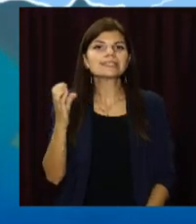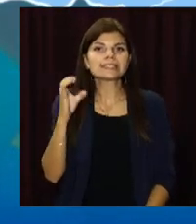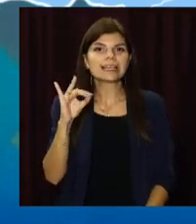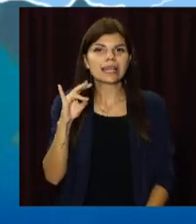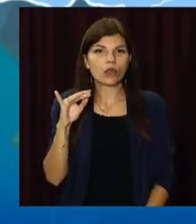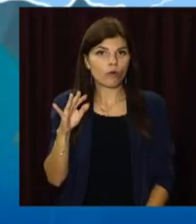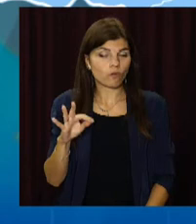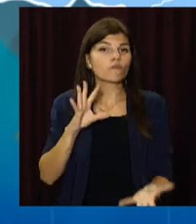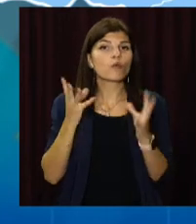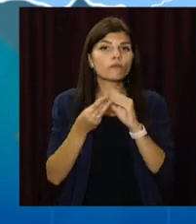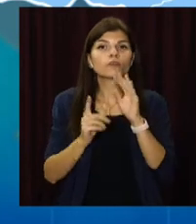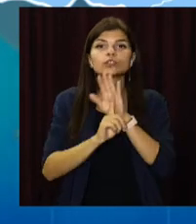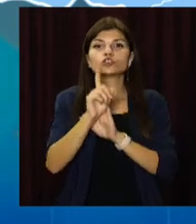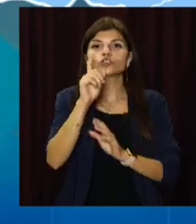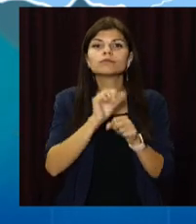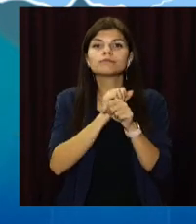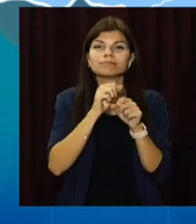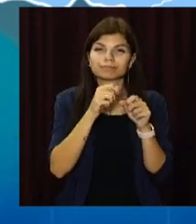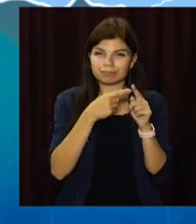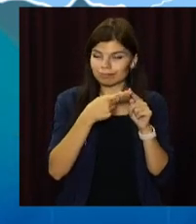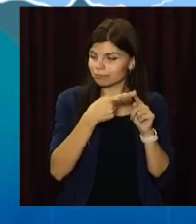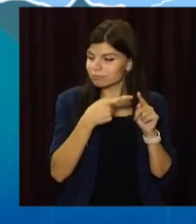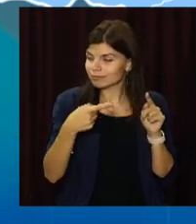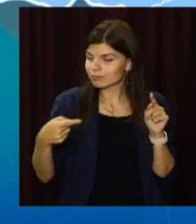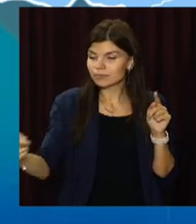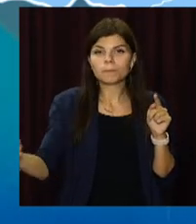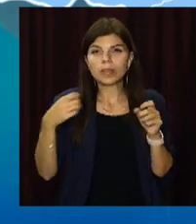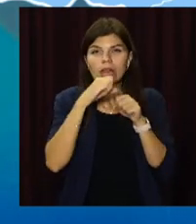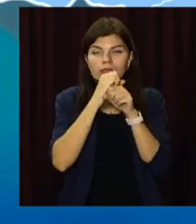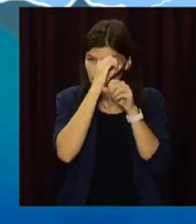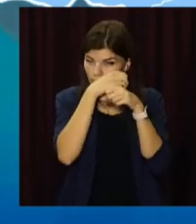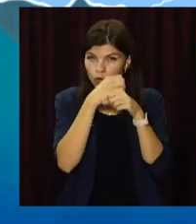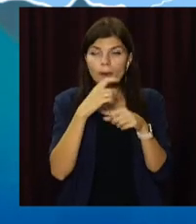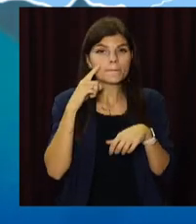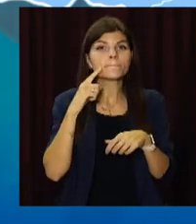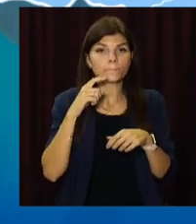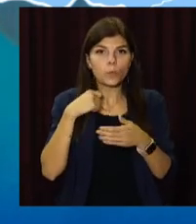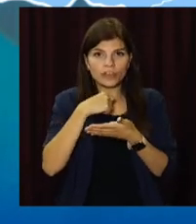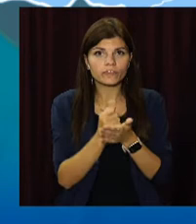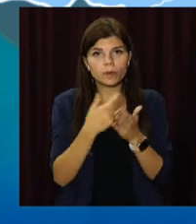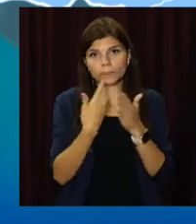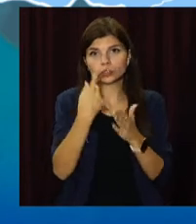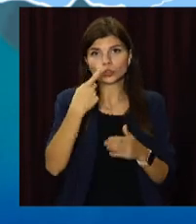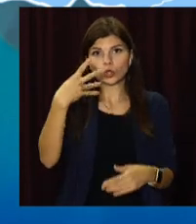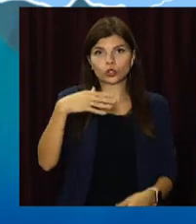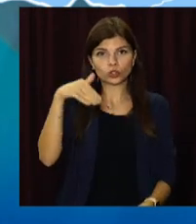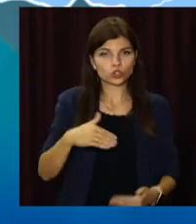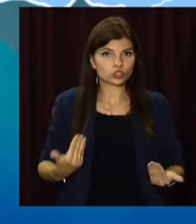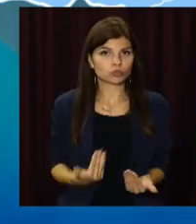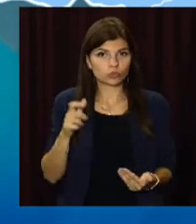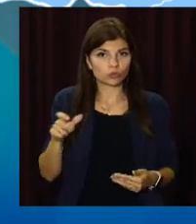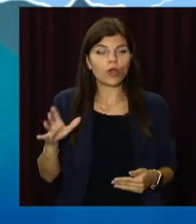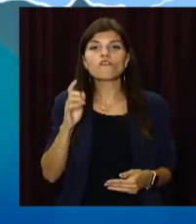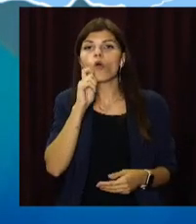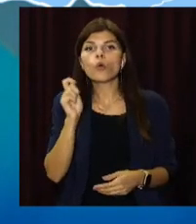Синельниковому. Загалом, з початку пандемії на Дніпропетровщині лабораторно підтвердити коронавірус у понад 140 тисяч мешканців.